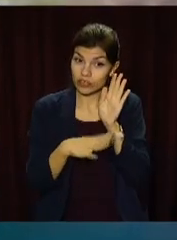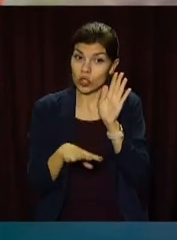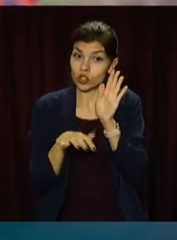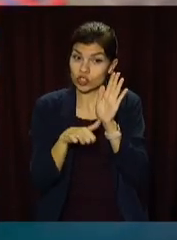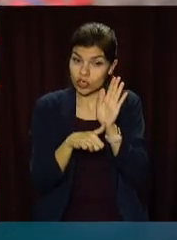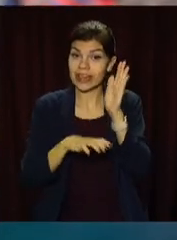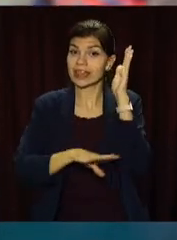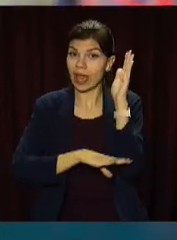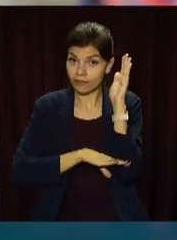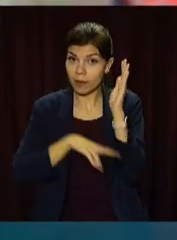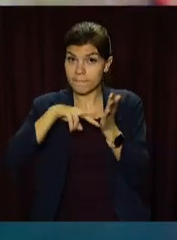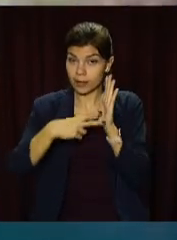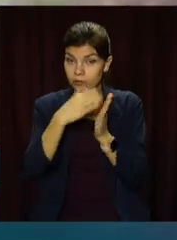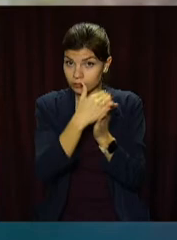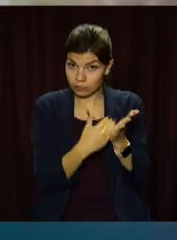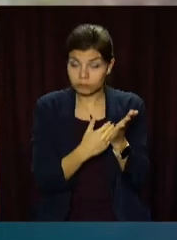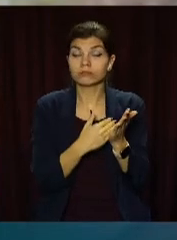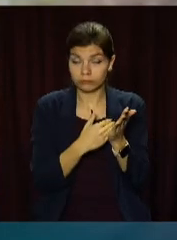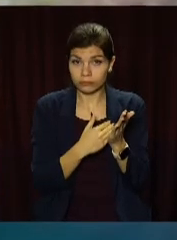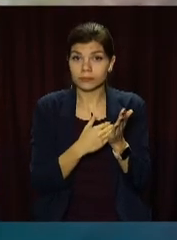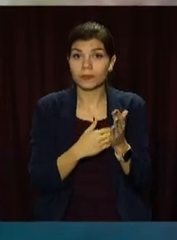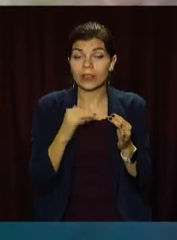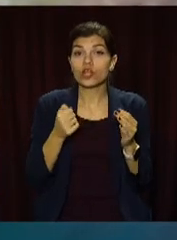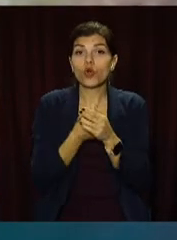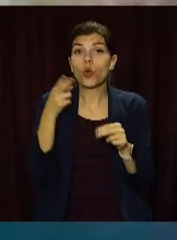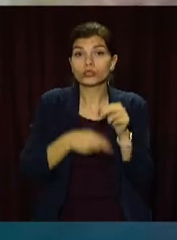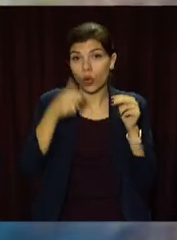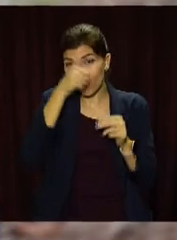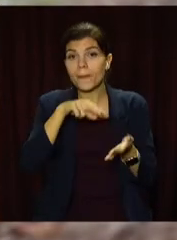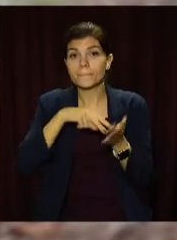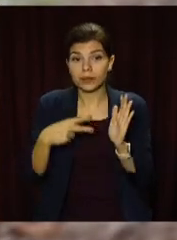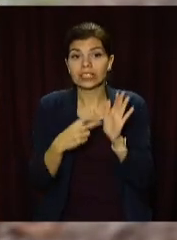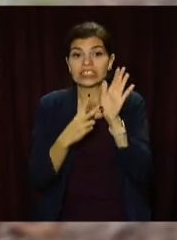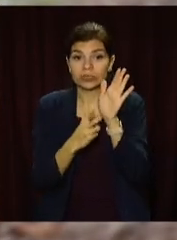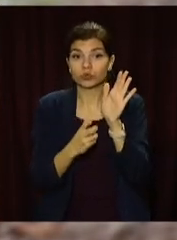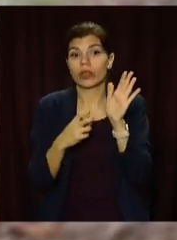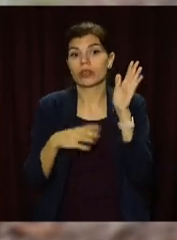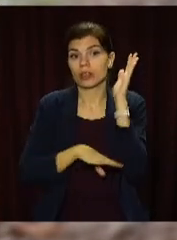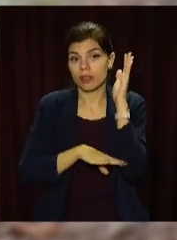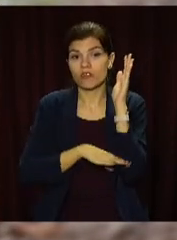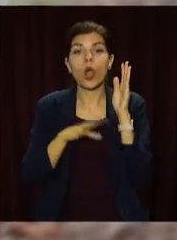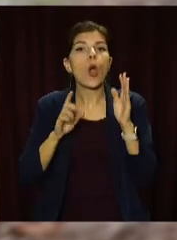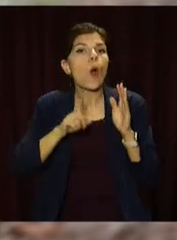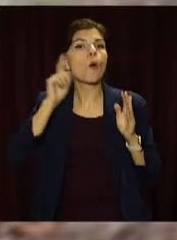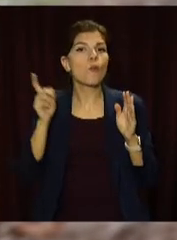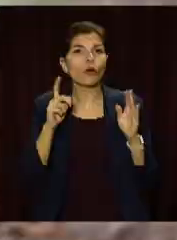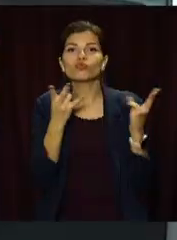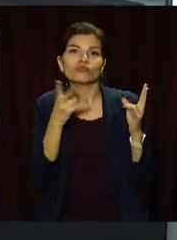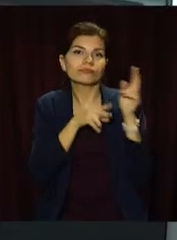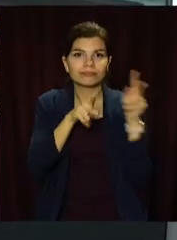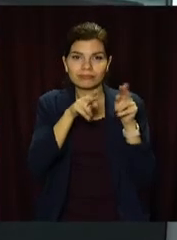496 деревьев, и до конца года планируется 700 деревьев омолодить и обрезать.